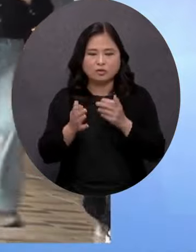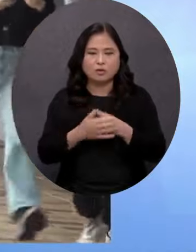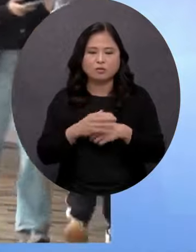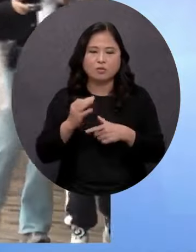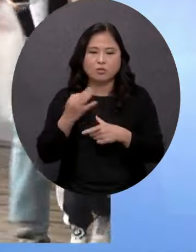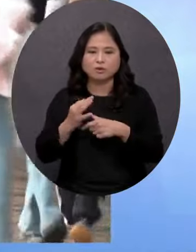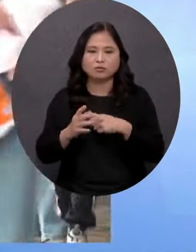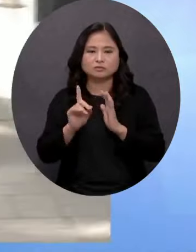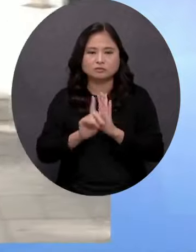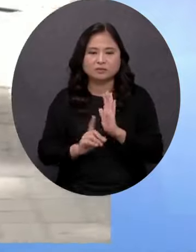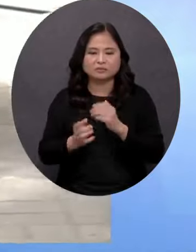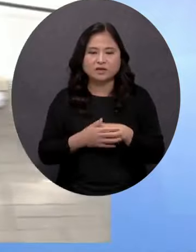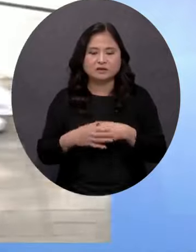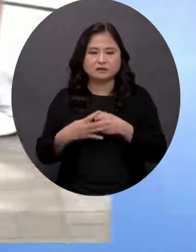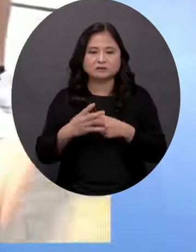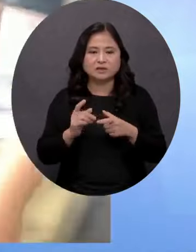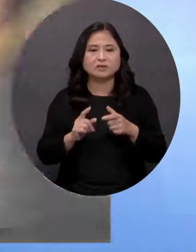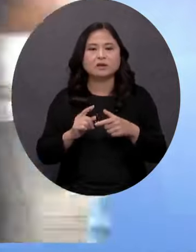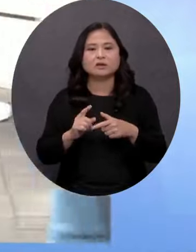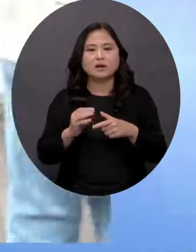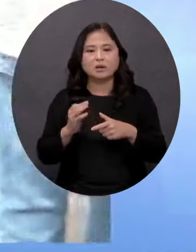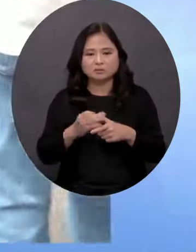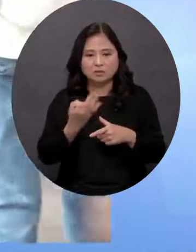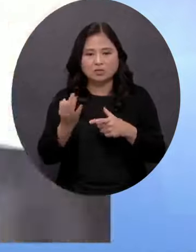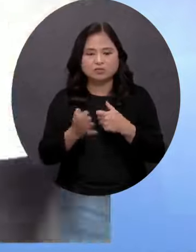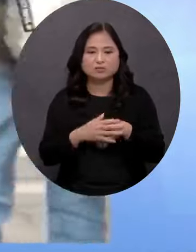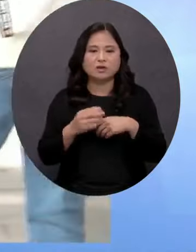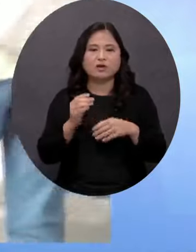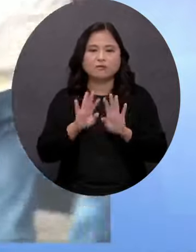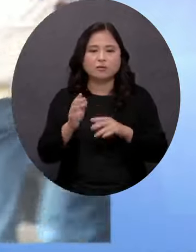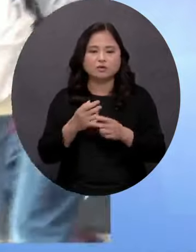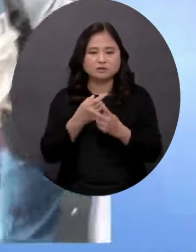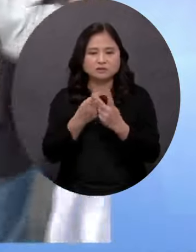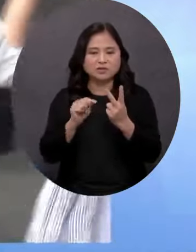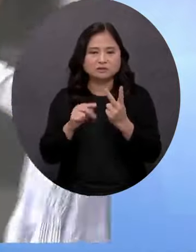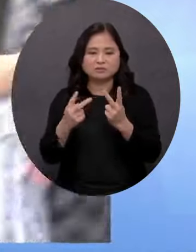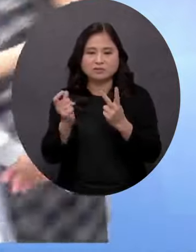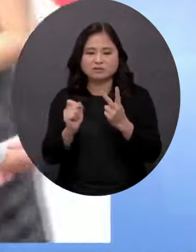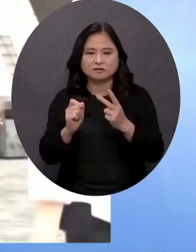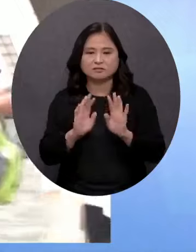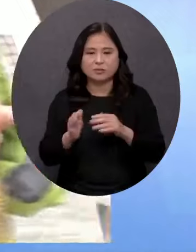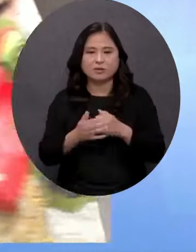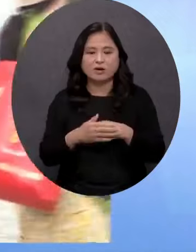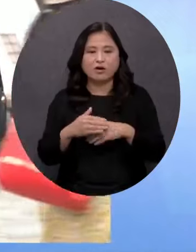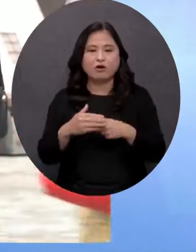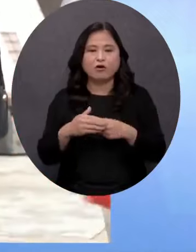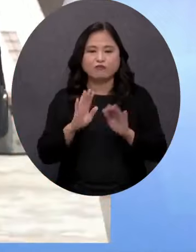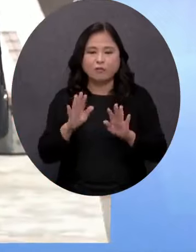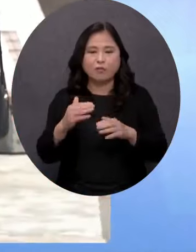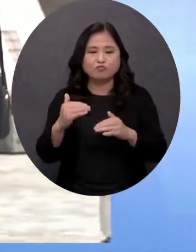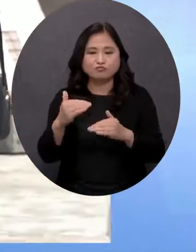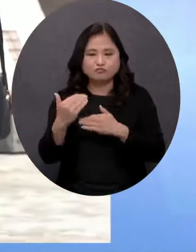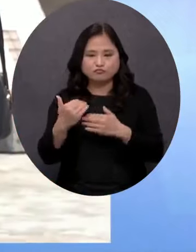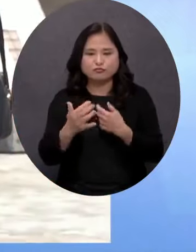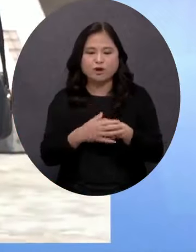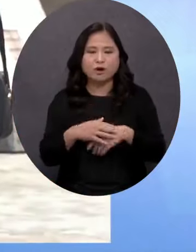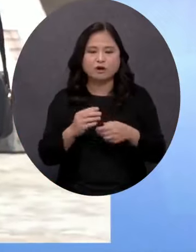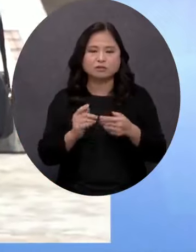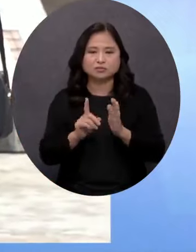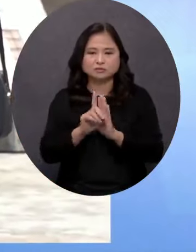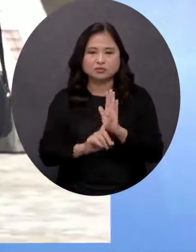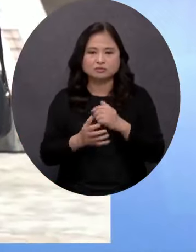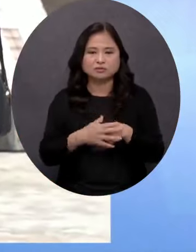去年第四季服务输出就录得 21.2% 的升幅，至于服务输入亦都比上季收缩，第一季